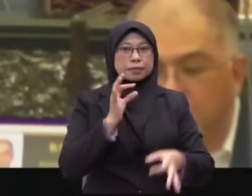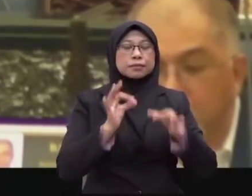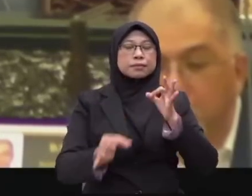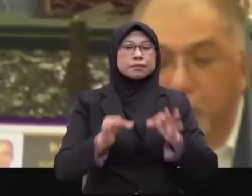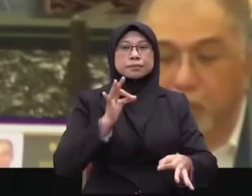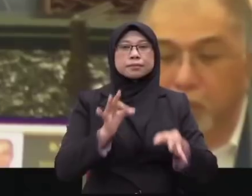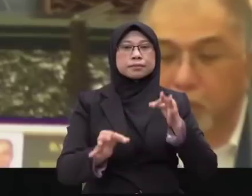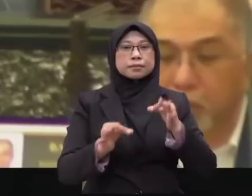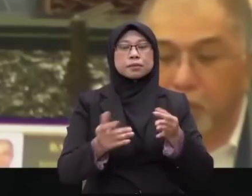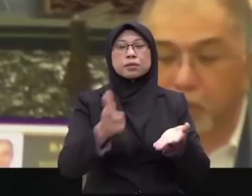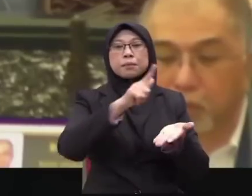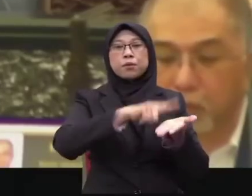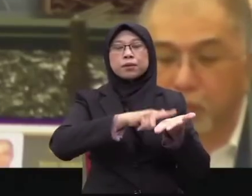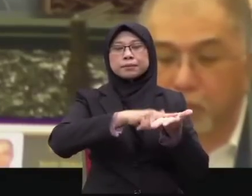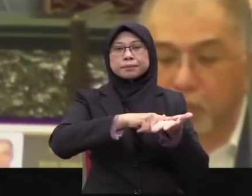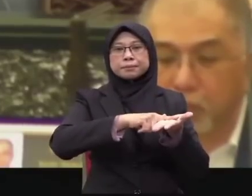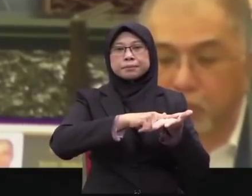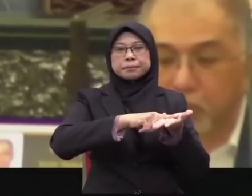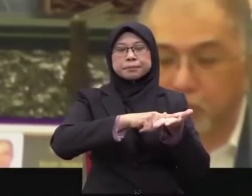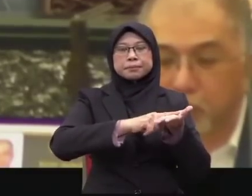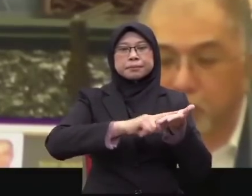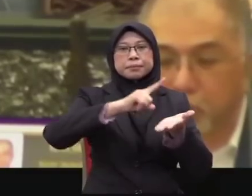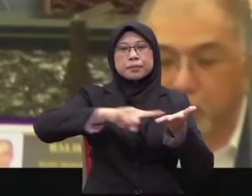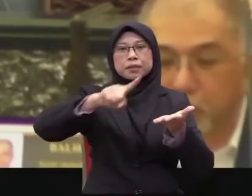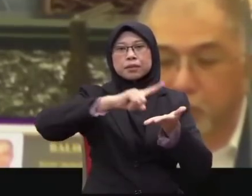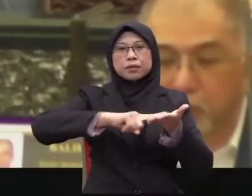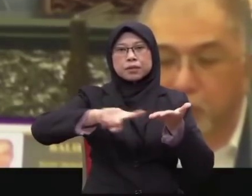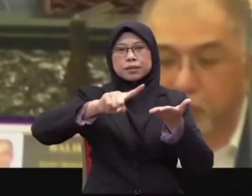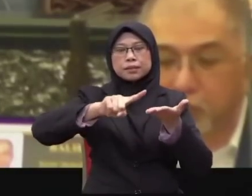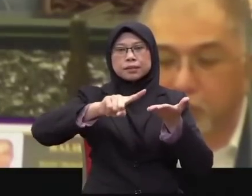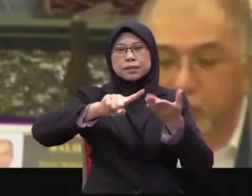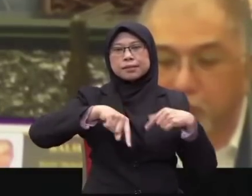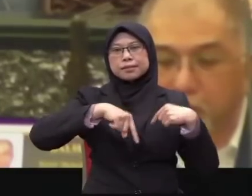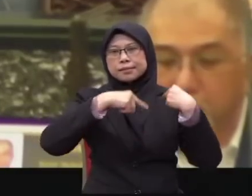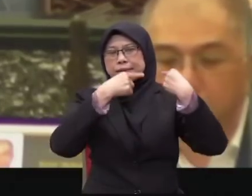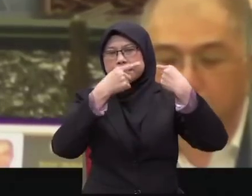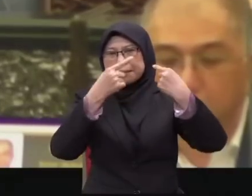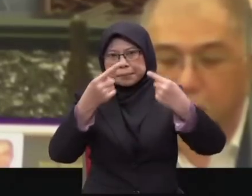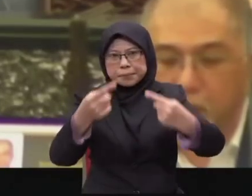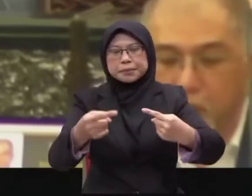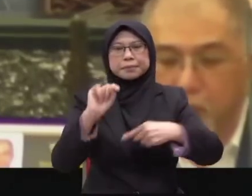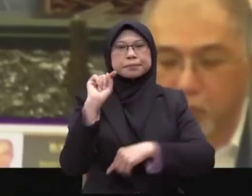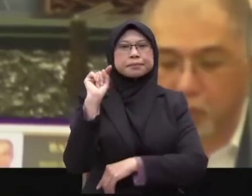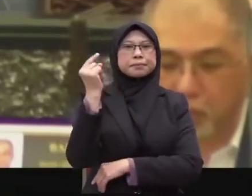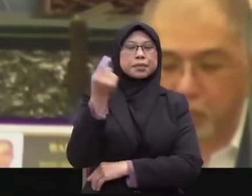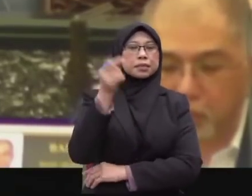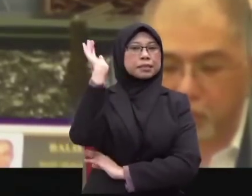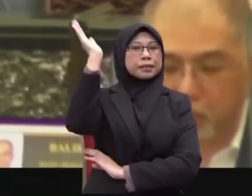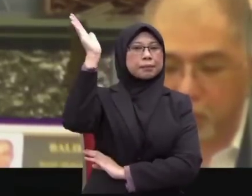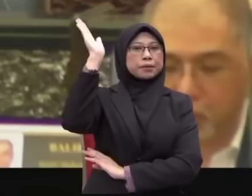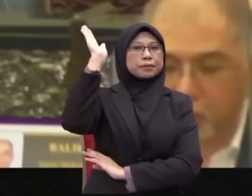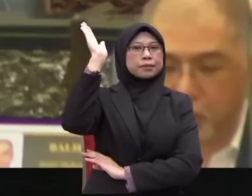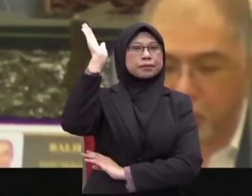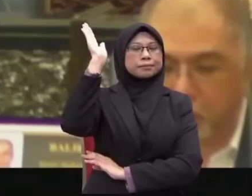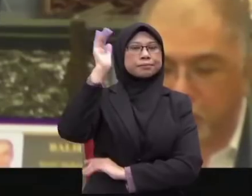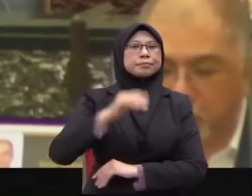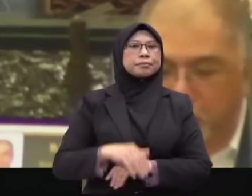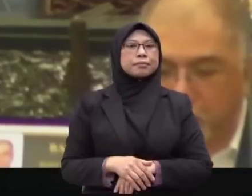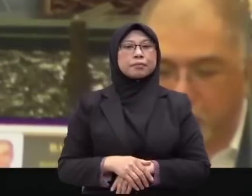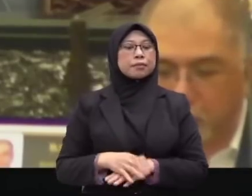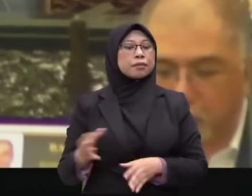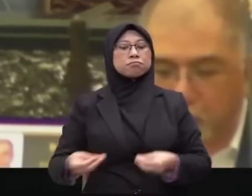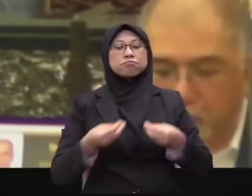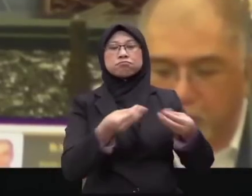jika laporan audit negara selama ini hanya dibentangkan, diletak atas